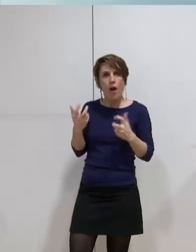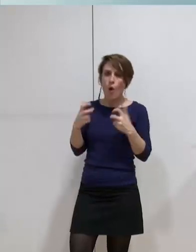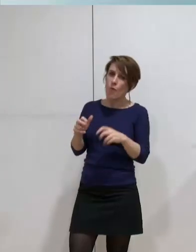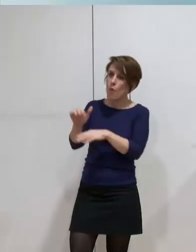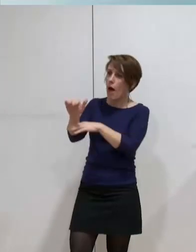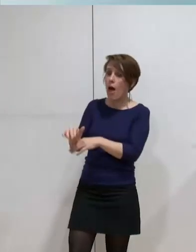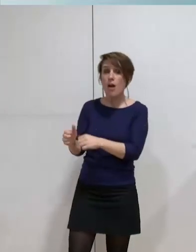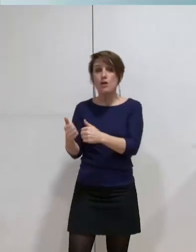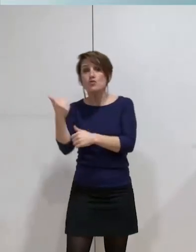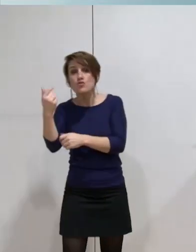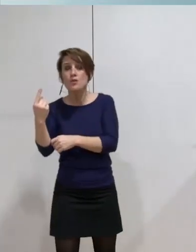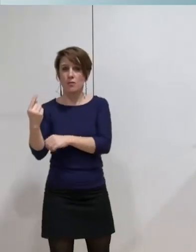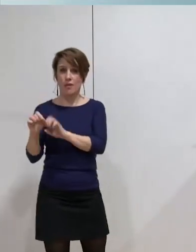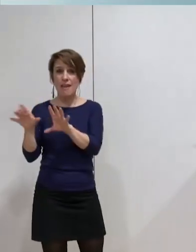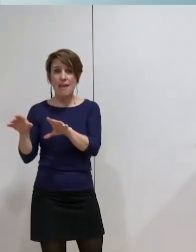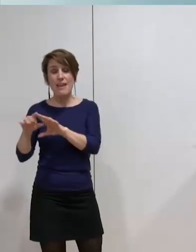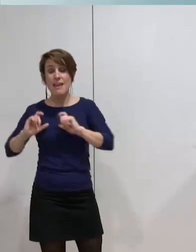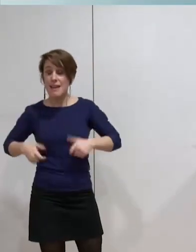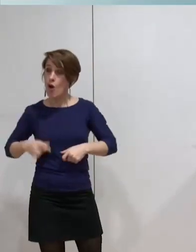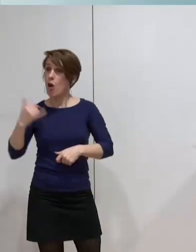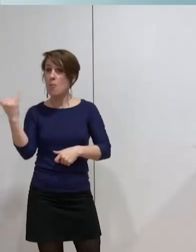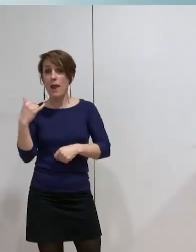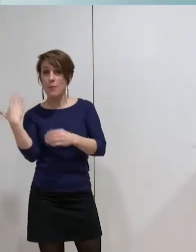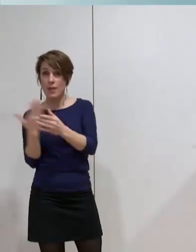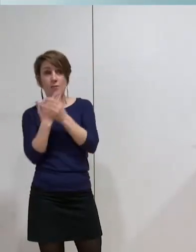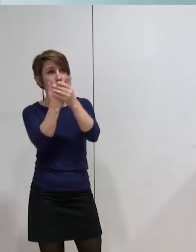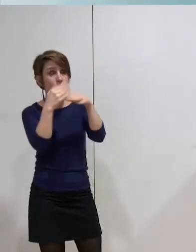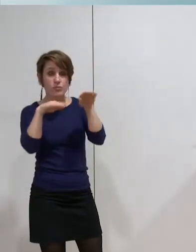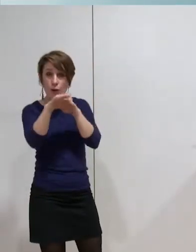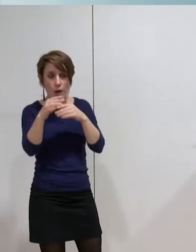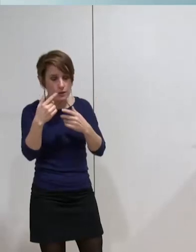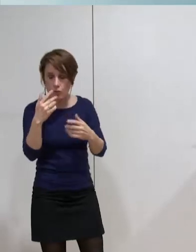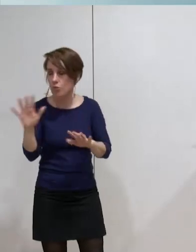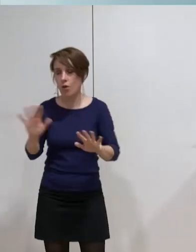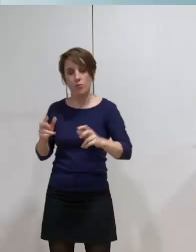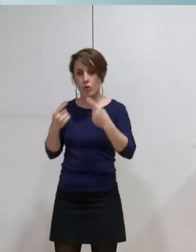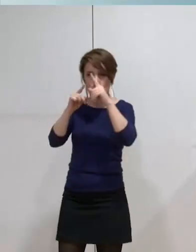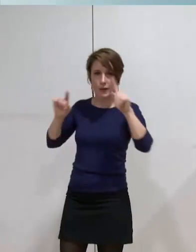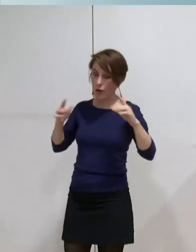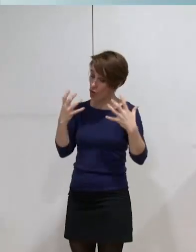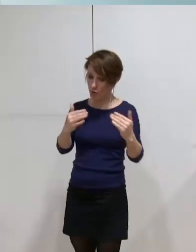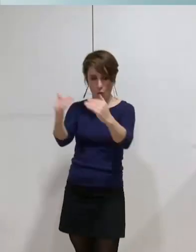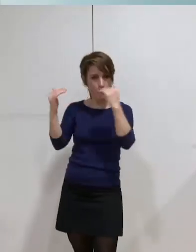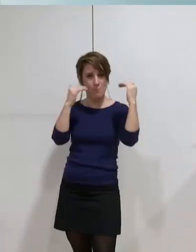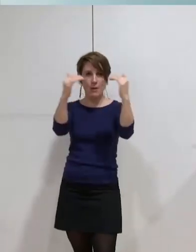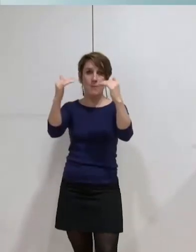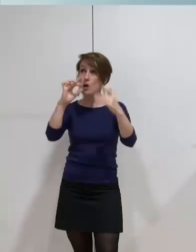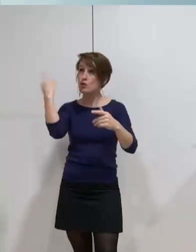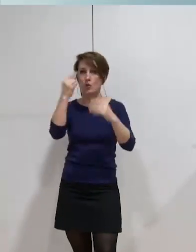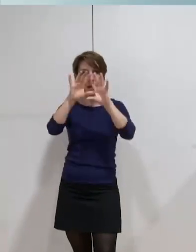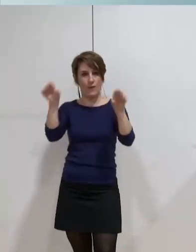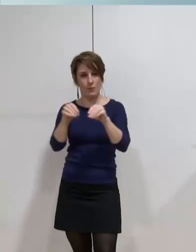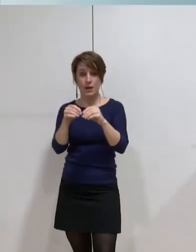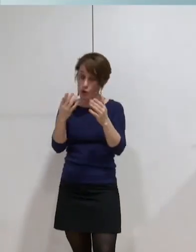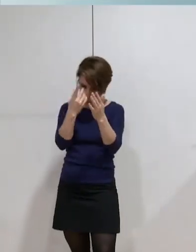personne de passer outre ce processus de passage en commission de dérogation donc je propose de de